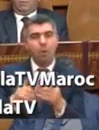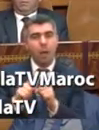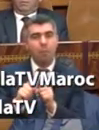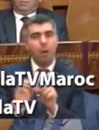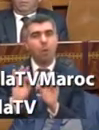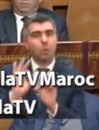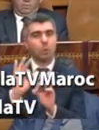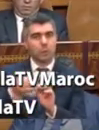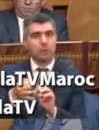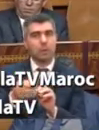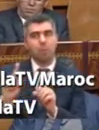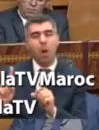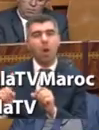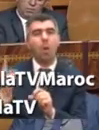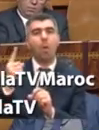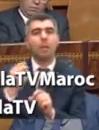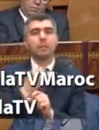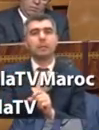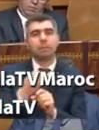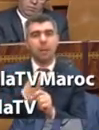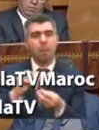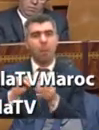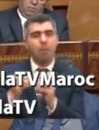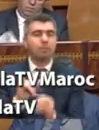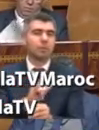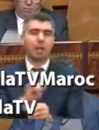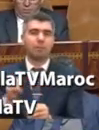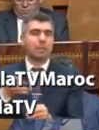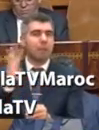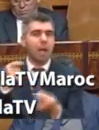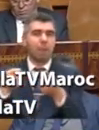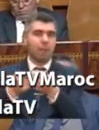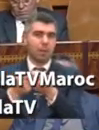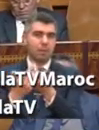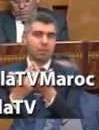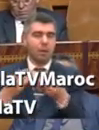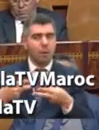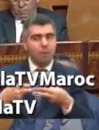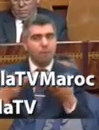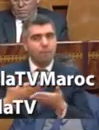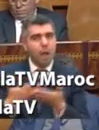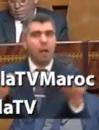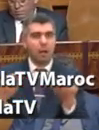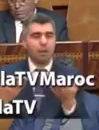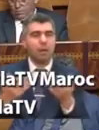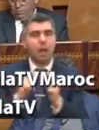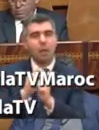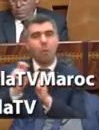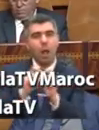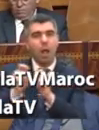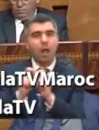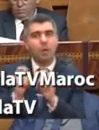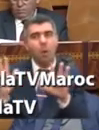من الصحة قاطرة للتنمية وليس معيقا لها. السيد الوزير فتحوا نقاش عمومي حول نموذج صحي جديد